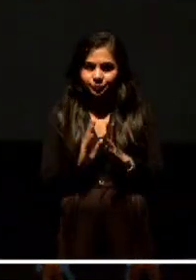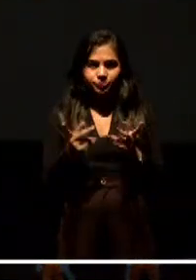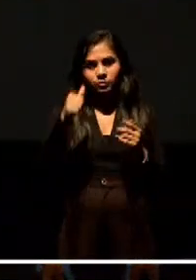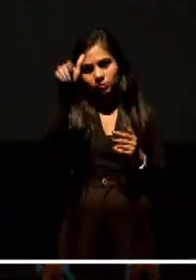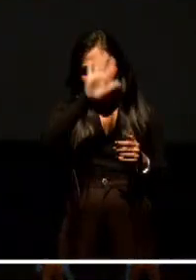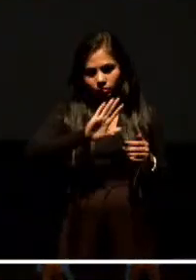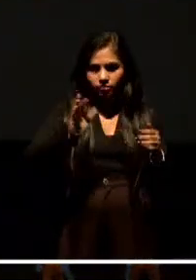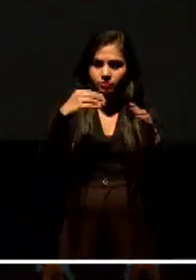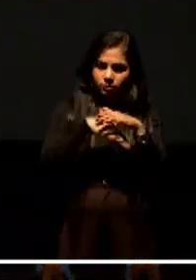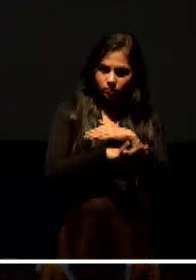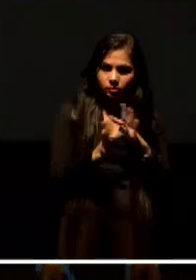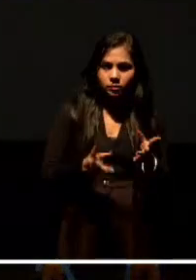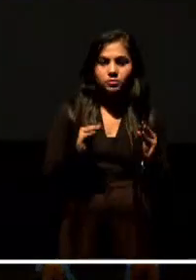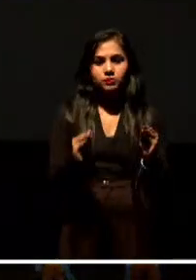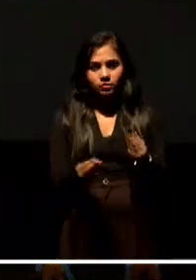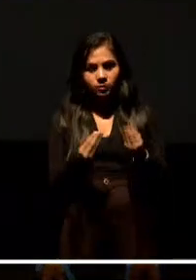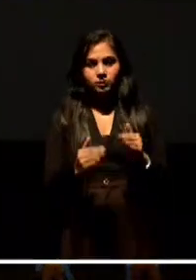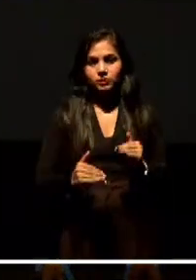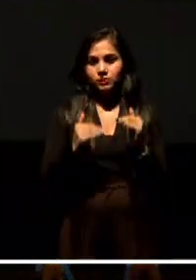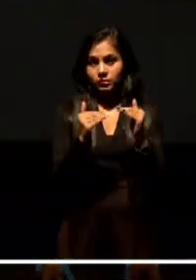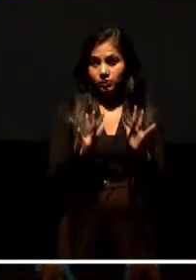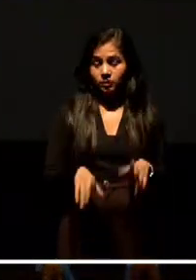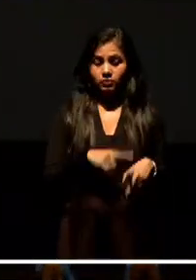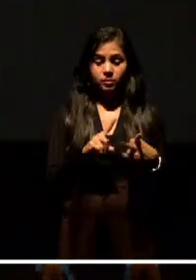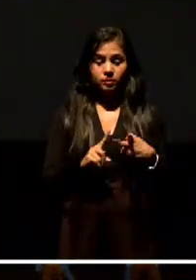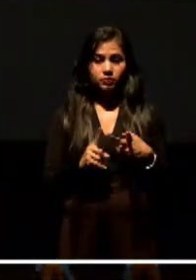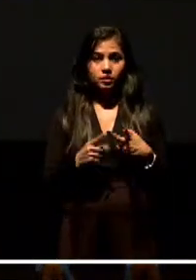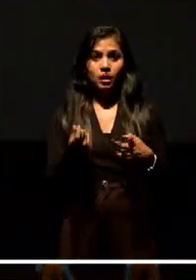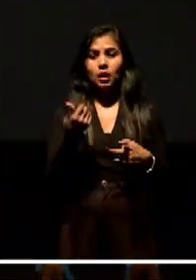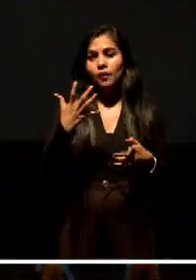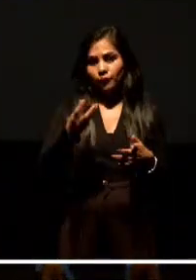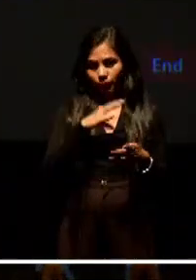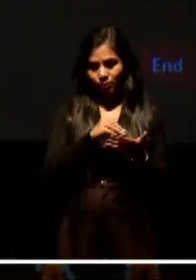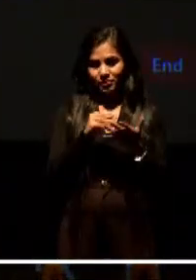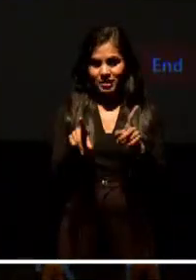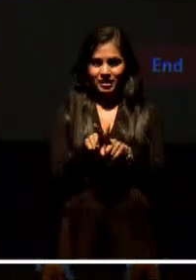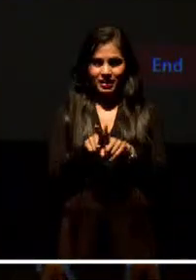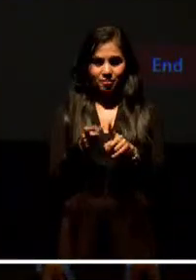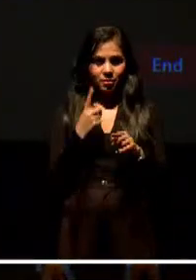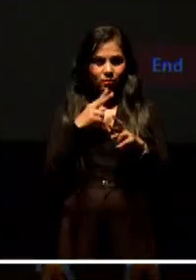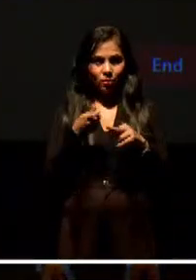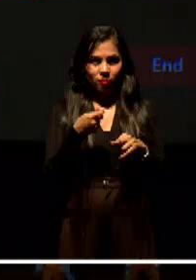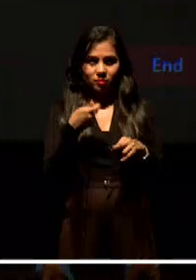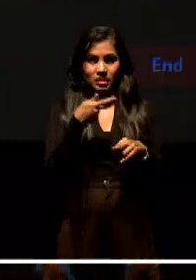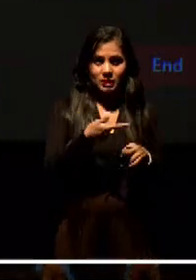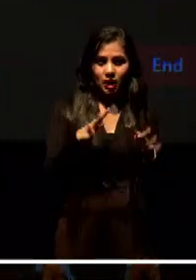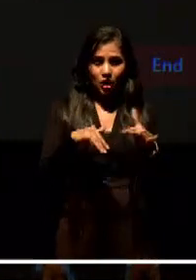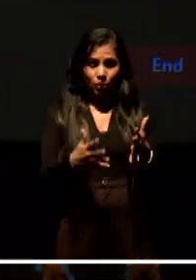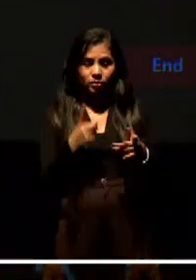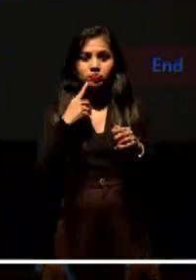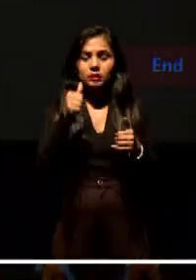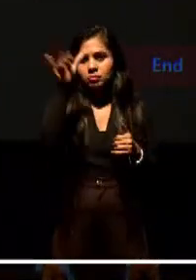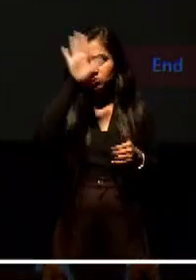हम लोग इसको अच्छी टेक्नोलॉजी गिन सकते हैं। सेकेंड, अफोर्डेबल होनी चाहिए ताकि लोग अफोर्ड कर सकें, कि हमारा देश भले